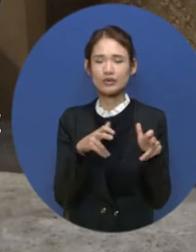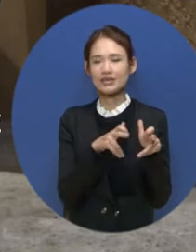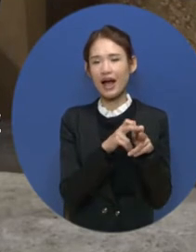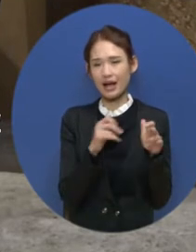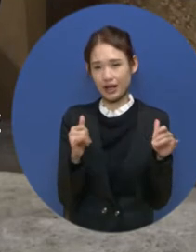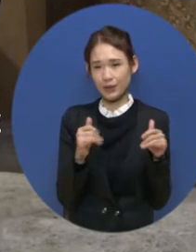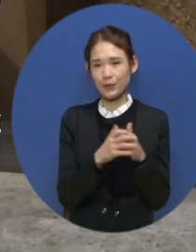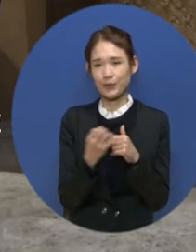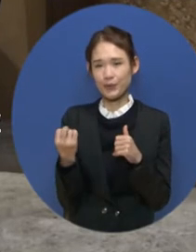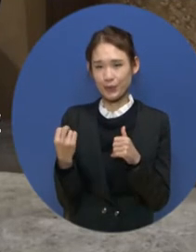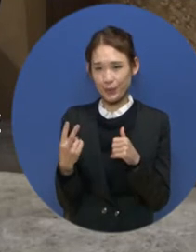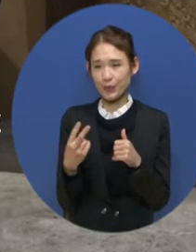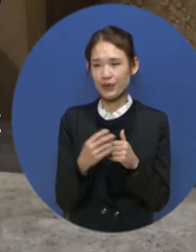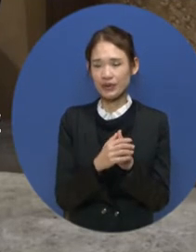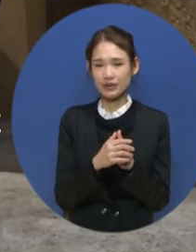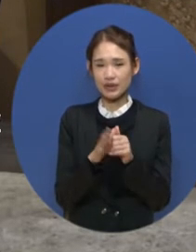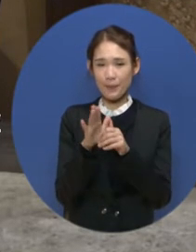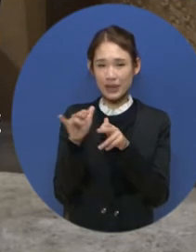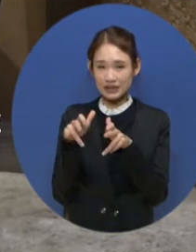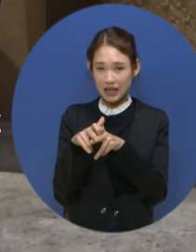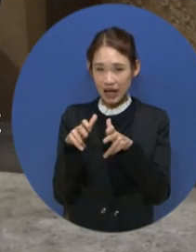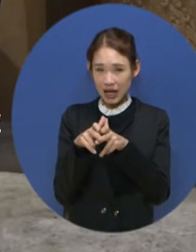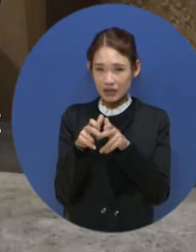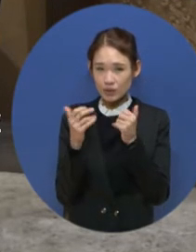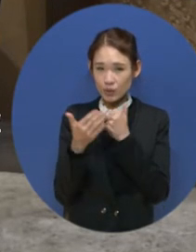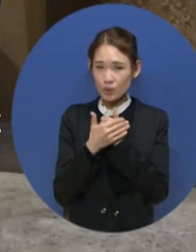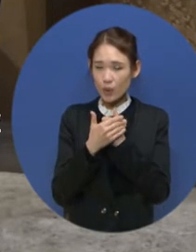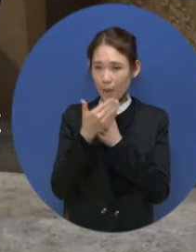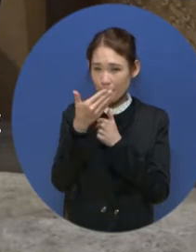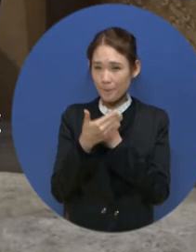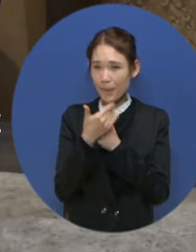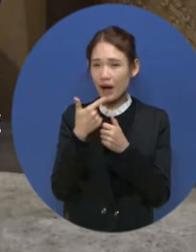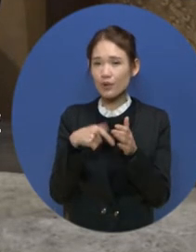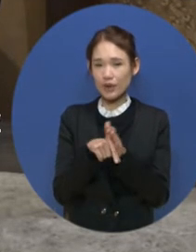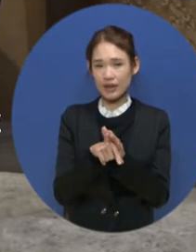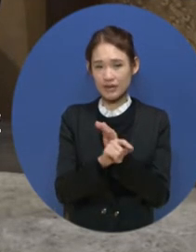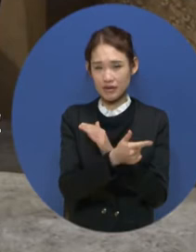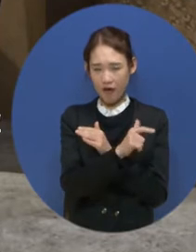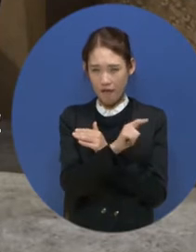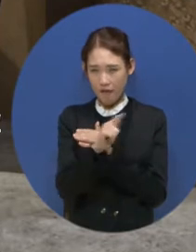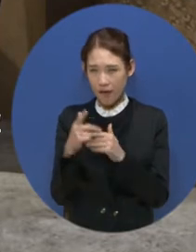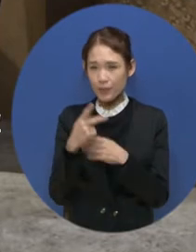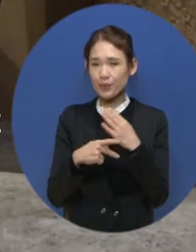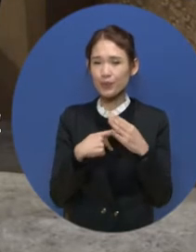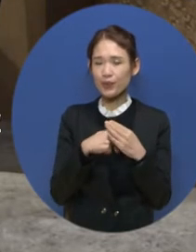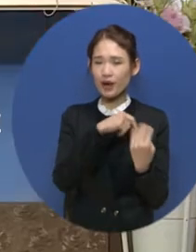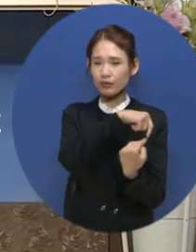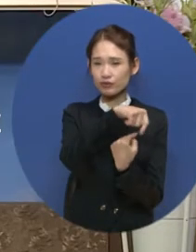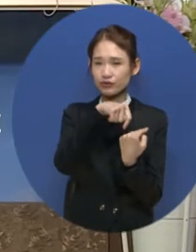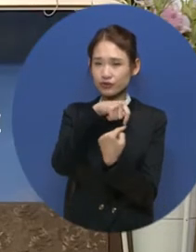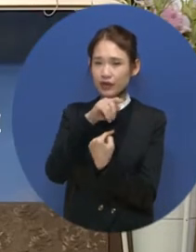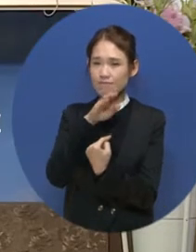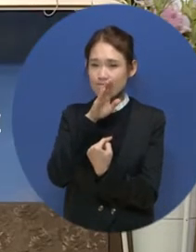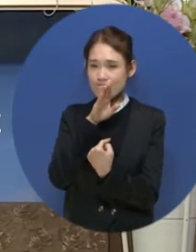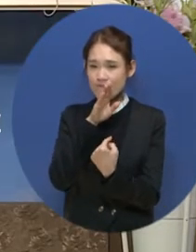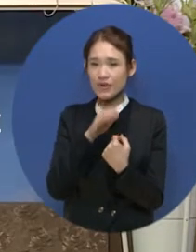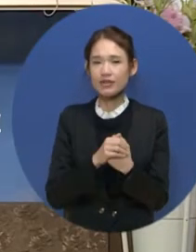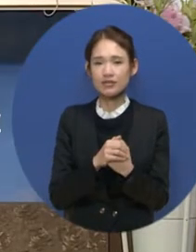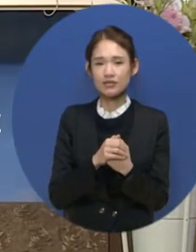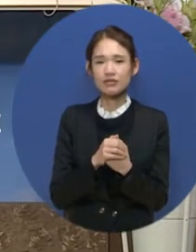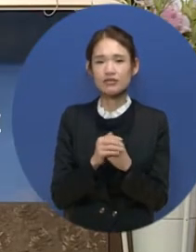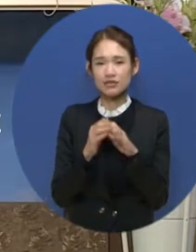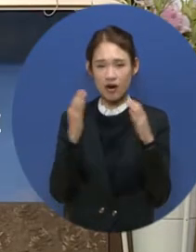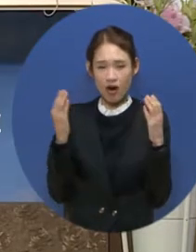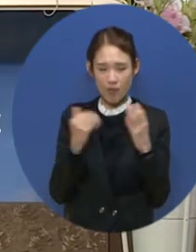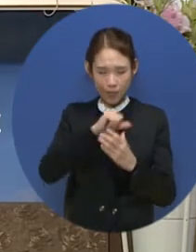장애인 분들 뿐만 아니라 그 비장애인 분들에게도 도움이 될 때까지 뭐 그런 여러 프로그램들을 운영 중이신 것 같은데요 정말 이 전